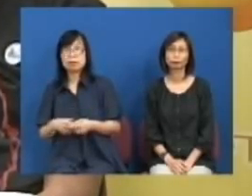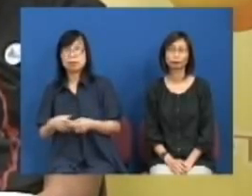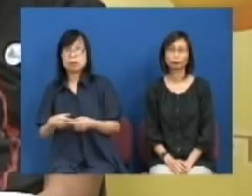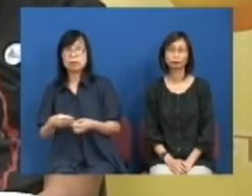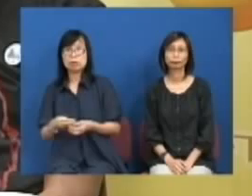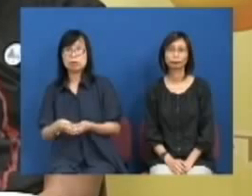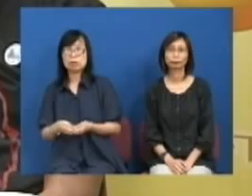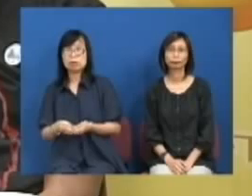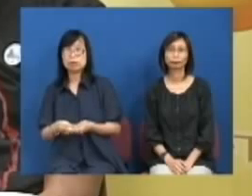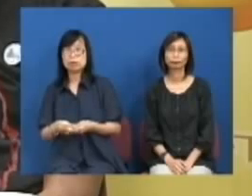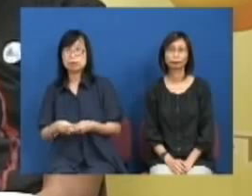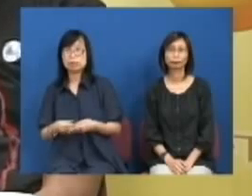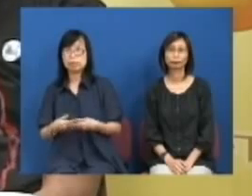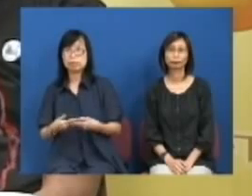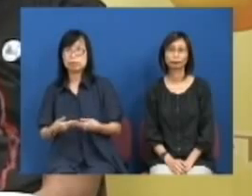個